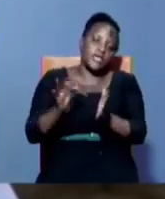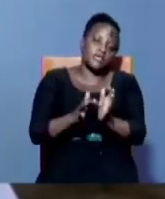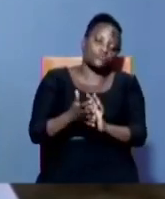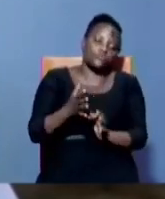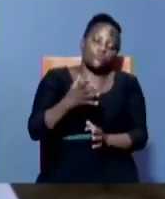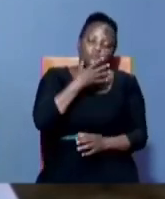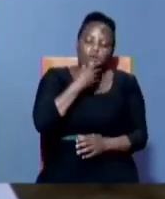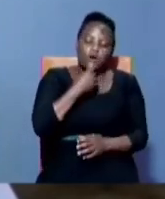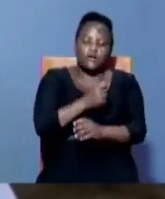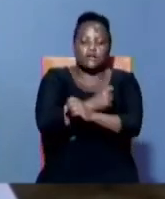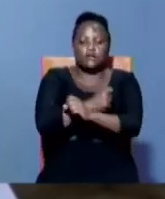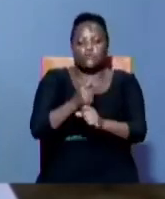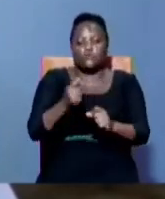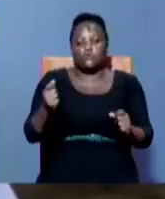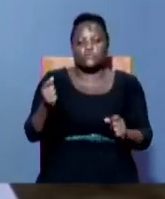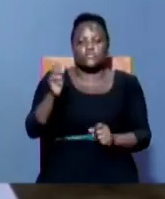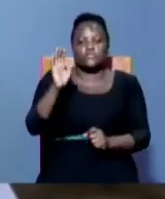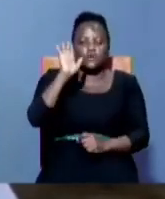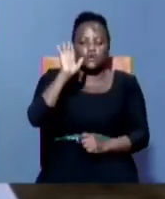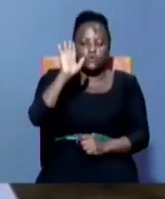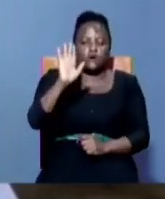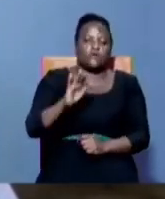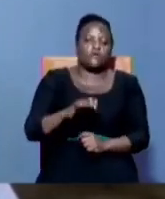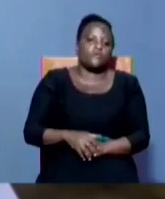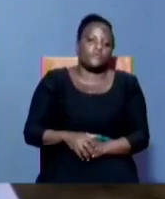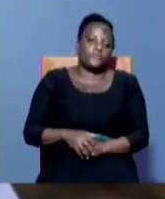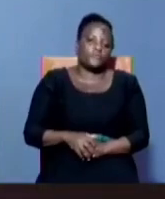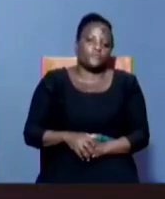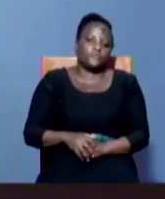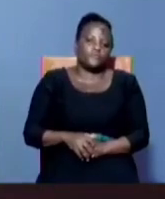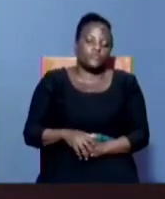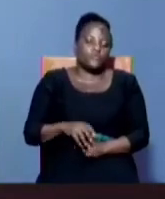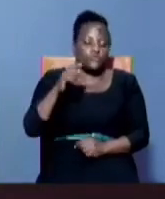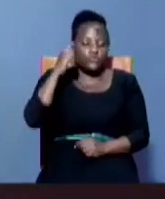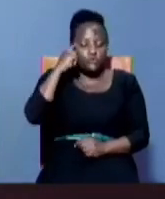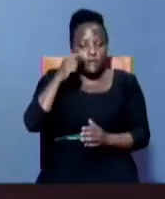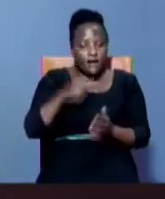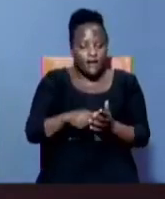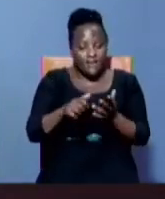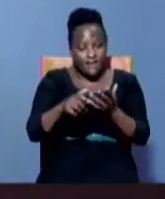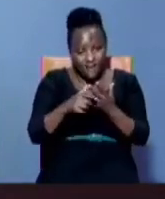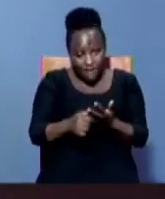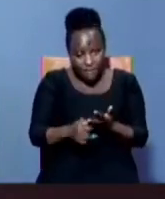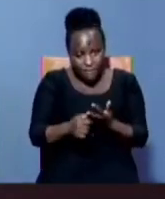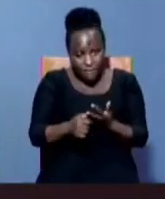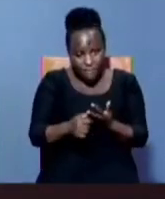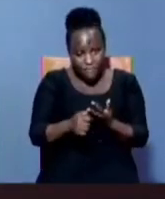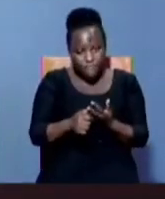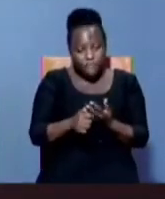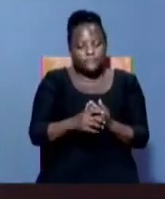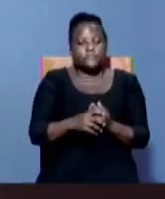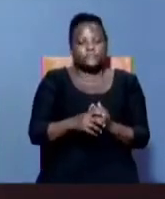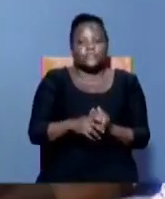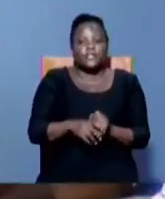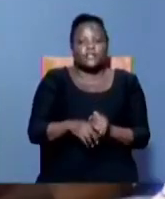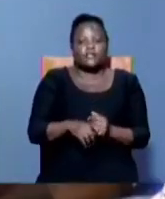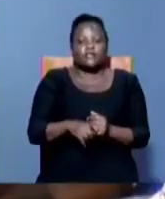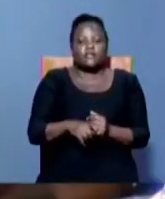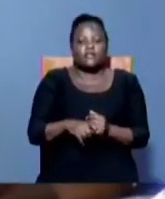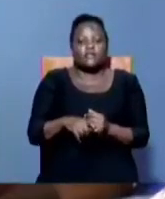na Mwokozi wao. Inaana ndio ile damu iliyoko pale. Lakini kwa nini kile kidole